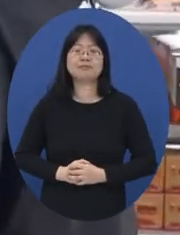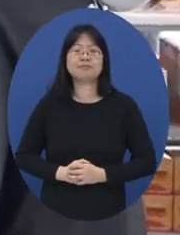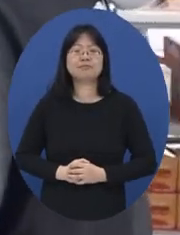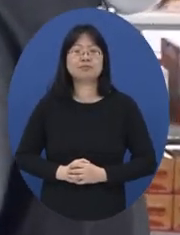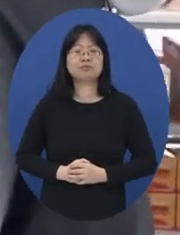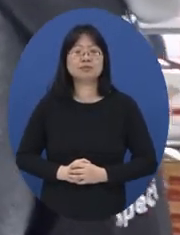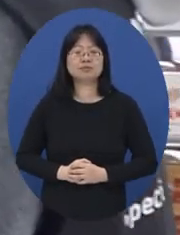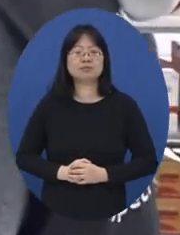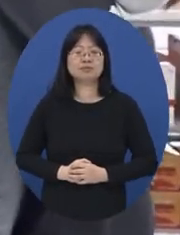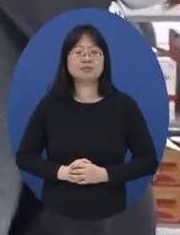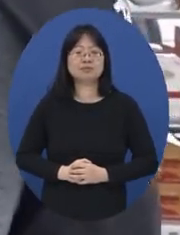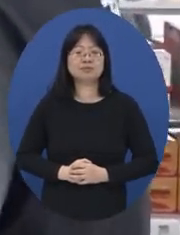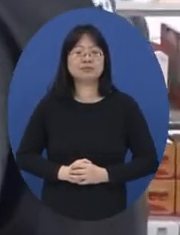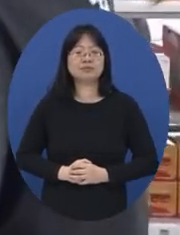집니다